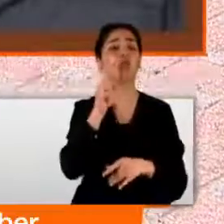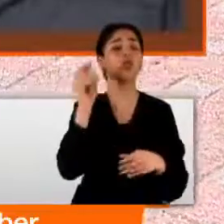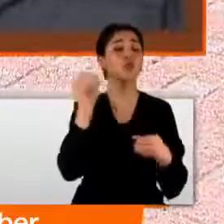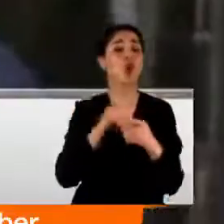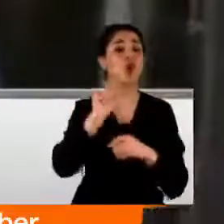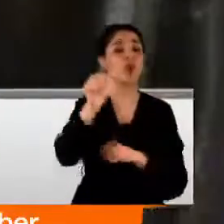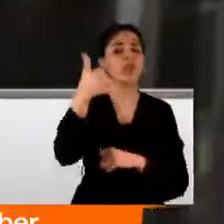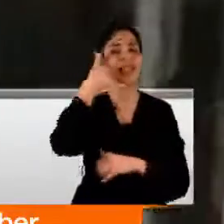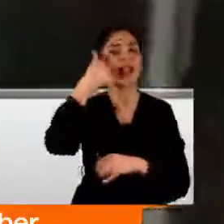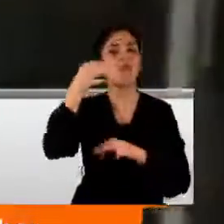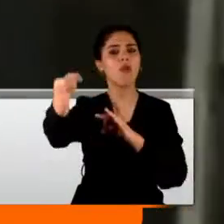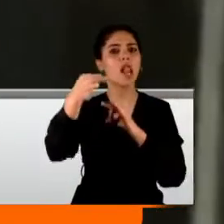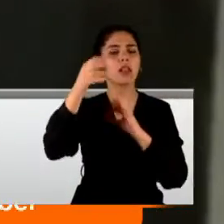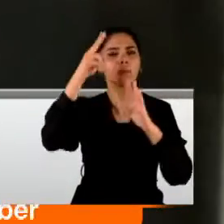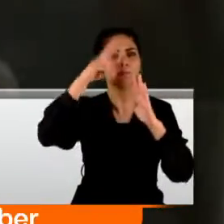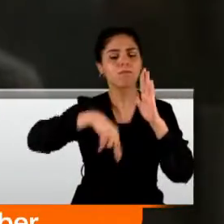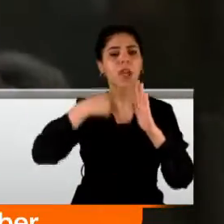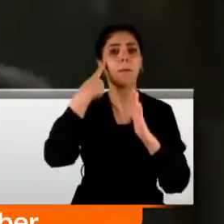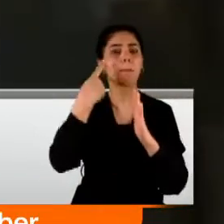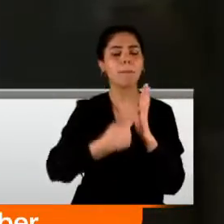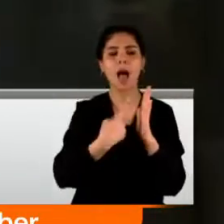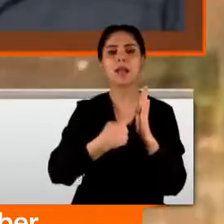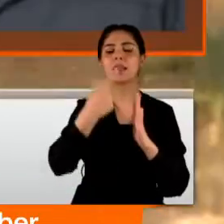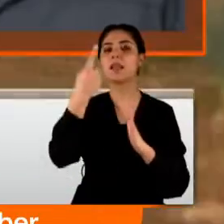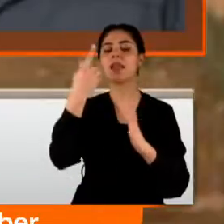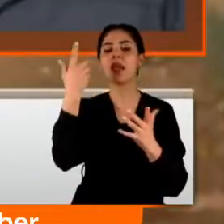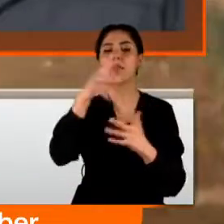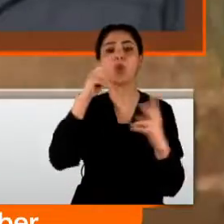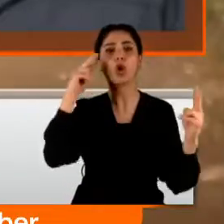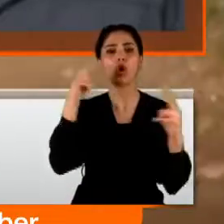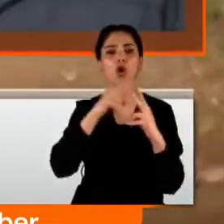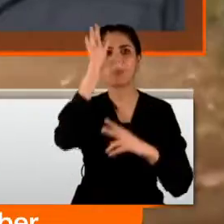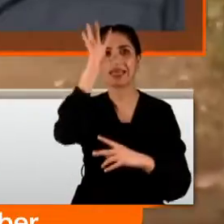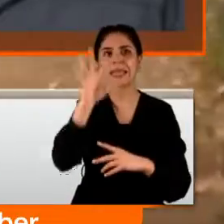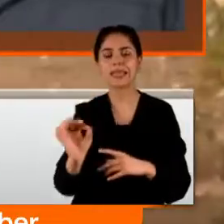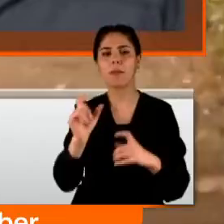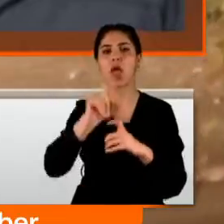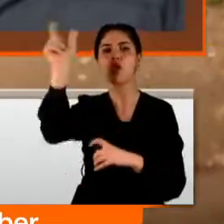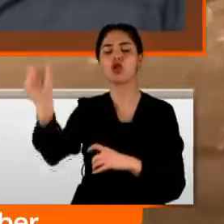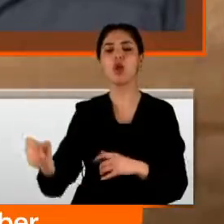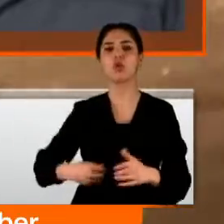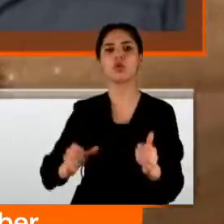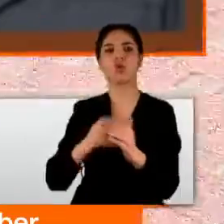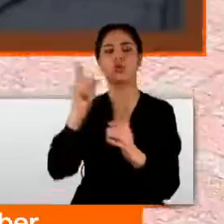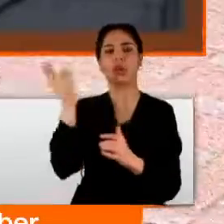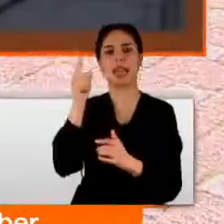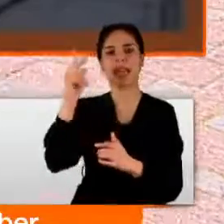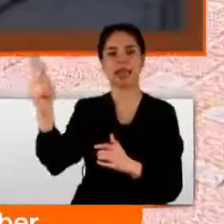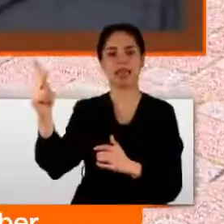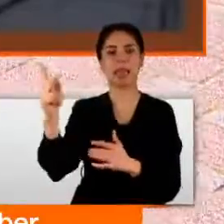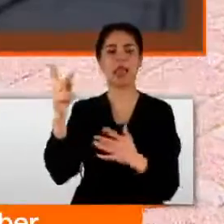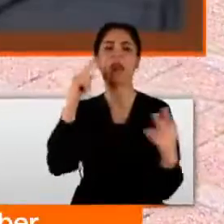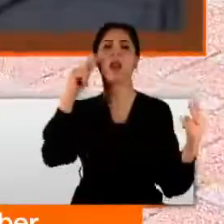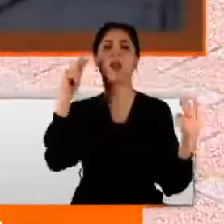telefon trafiğini incelediğinde en sık görüşmenin Söylemez Kardeşler olarak bilinen suç örgütü lideri Mustafa